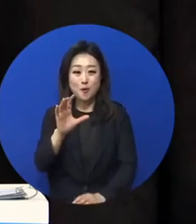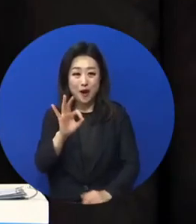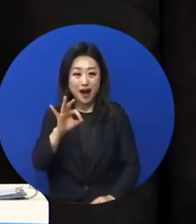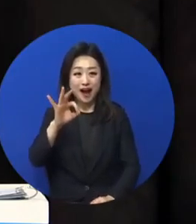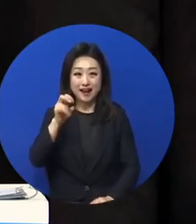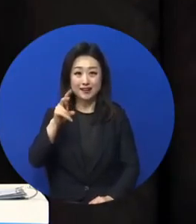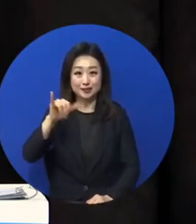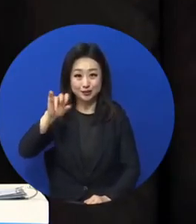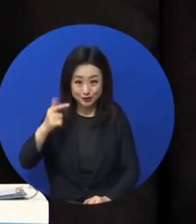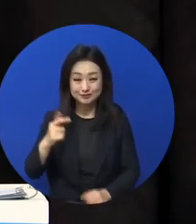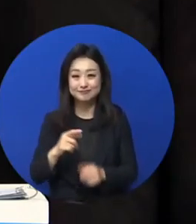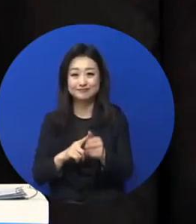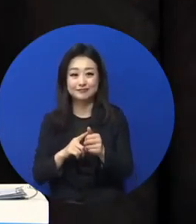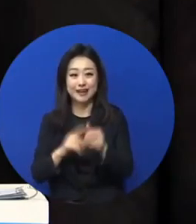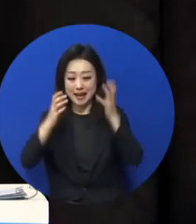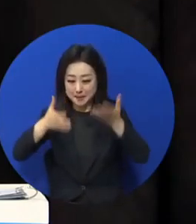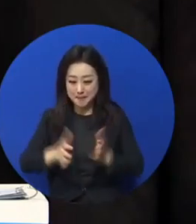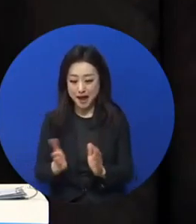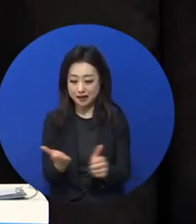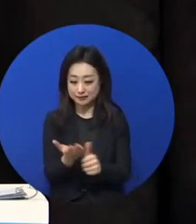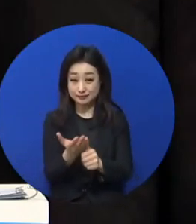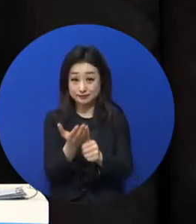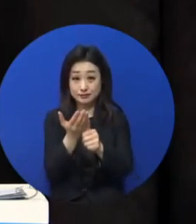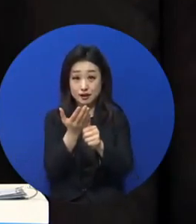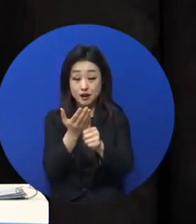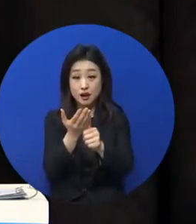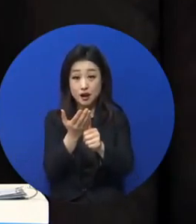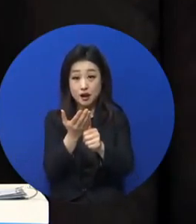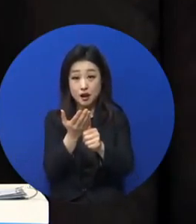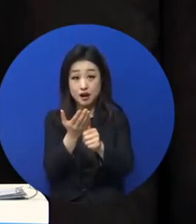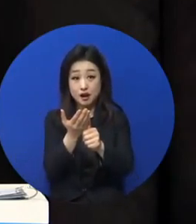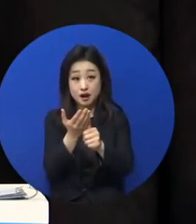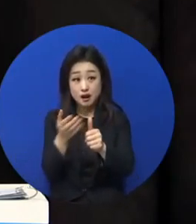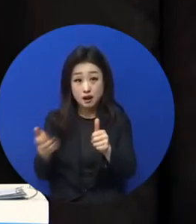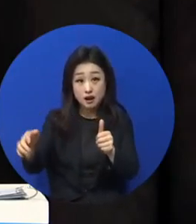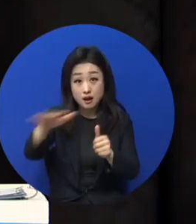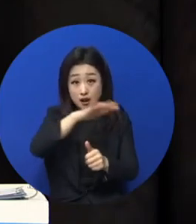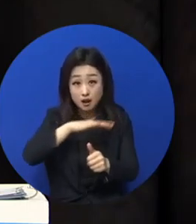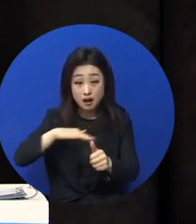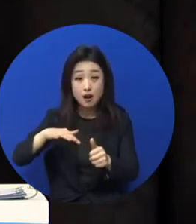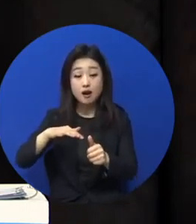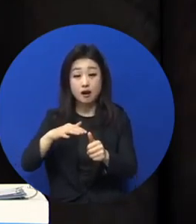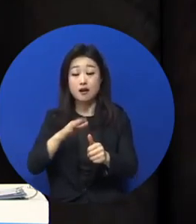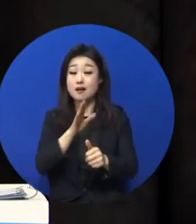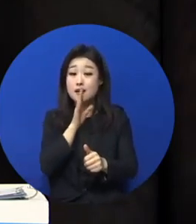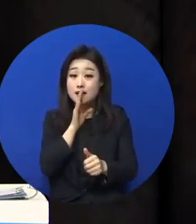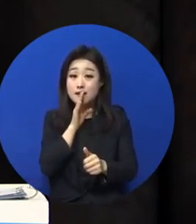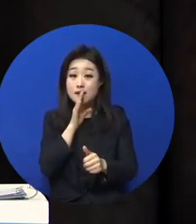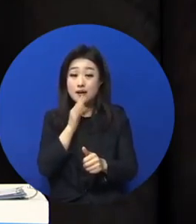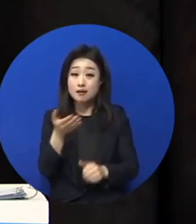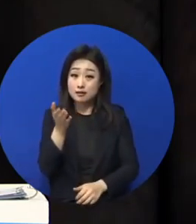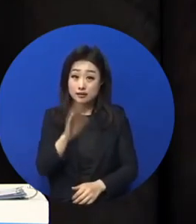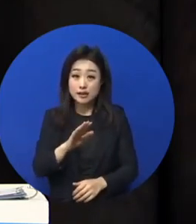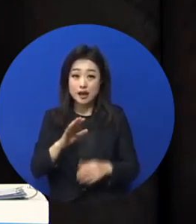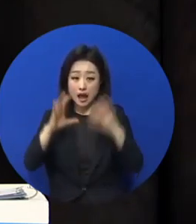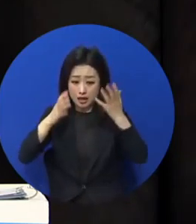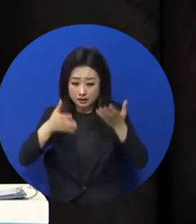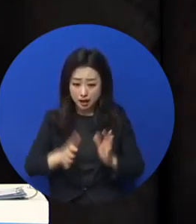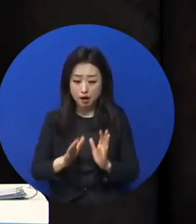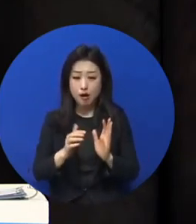출산은 장려하면서 태어난 아이가 고통스럽게 죽어가야 하는 사회 현실 속에서 아동 권익 보호를